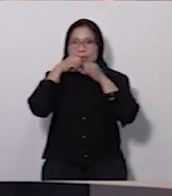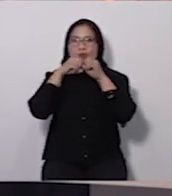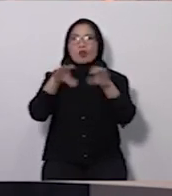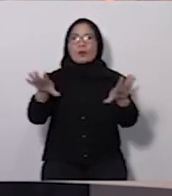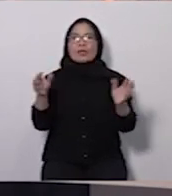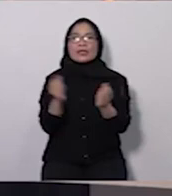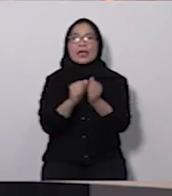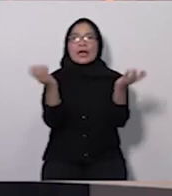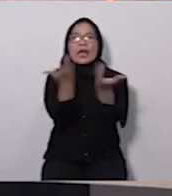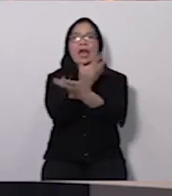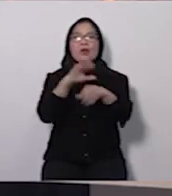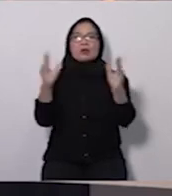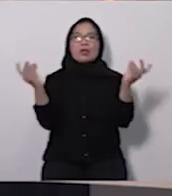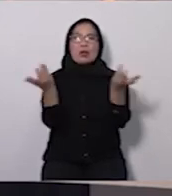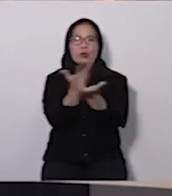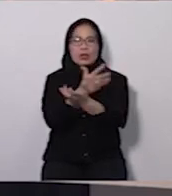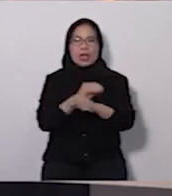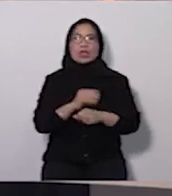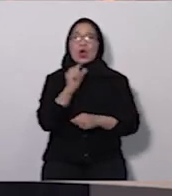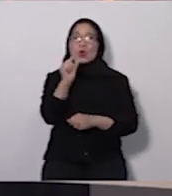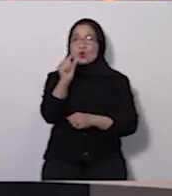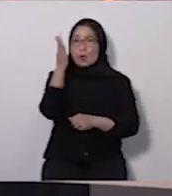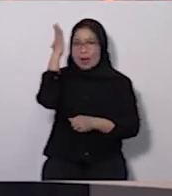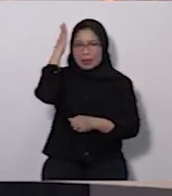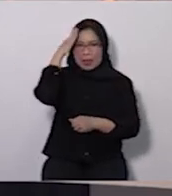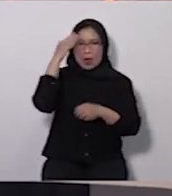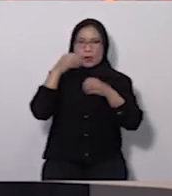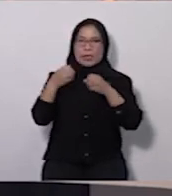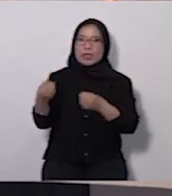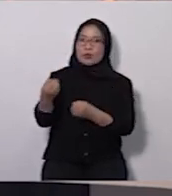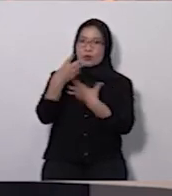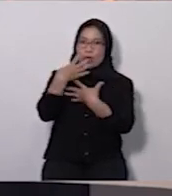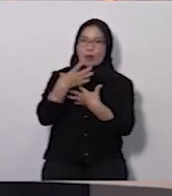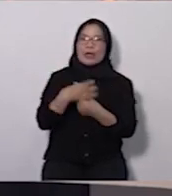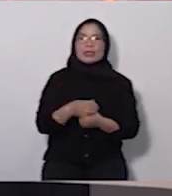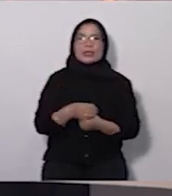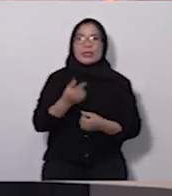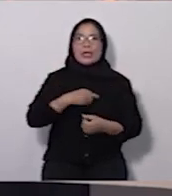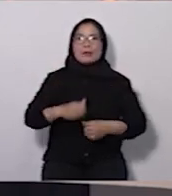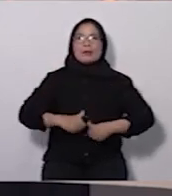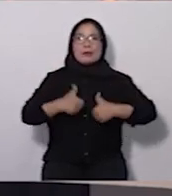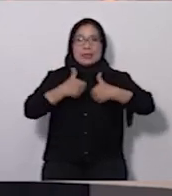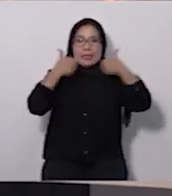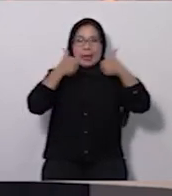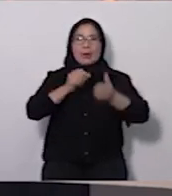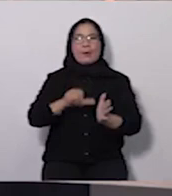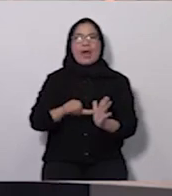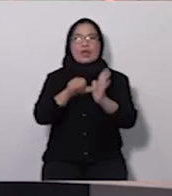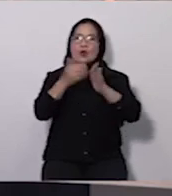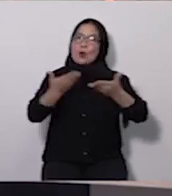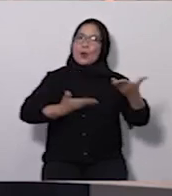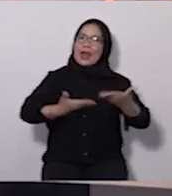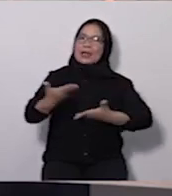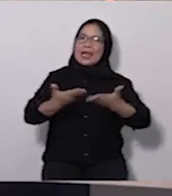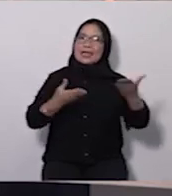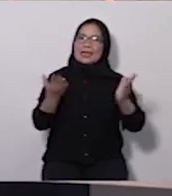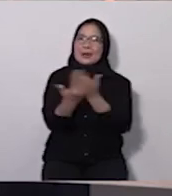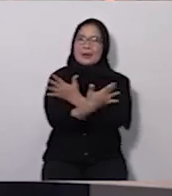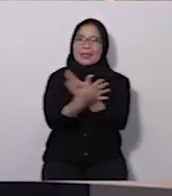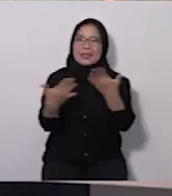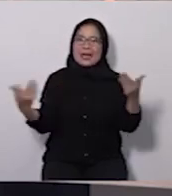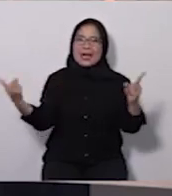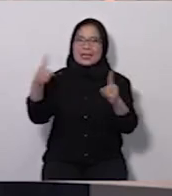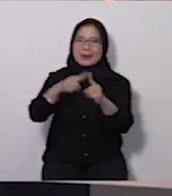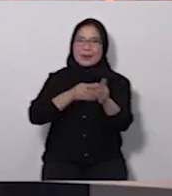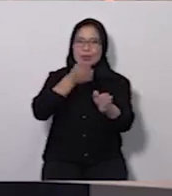arus lalu lintas untuk mengetahui informasi selengkapnya kami siap membantu melayani masyarakat sampai tujuan